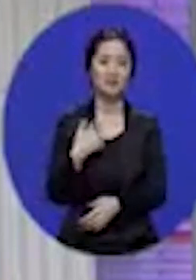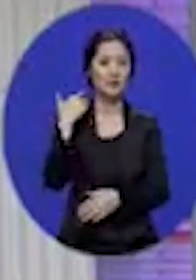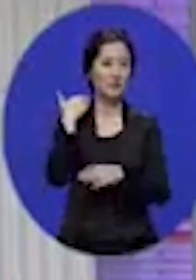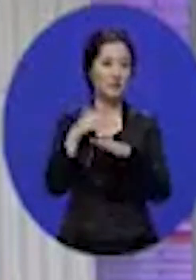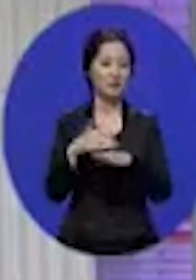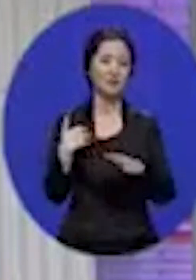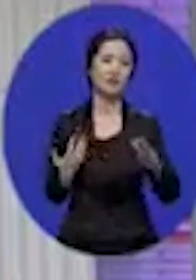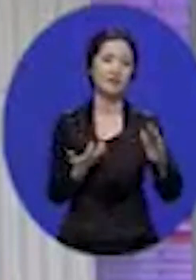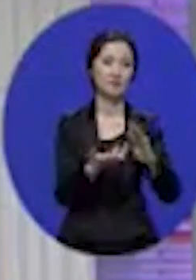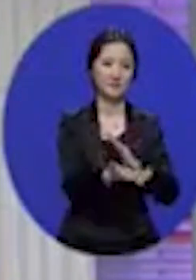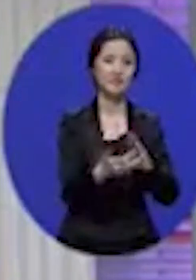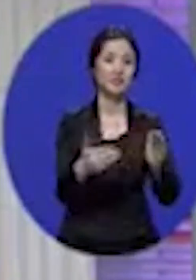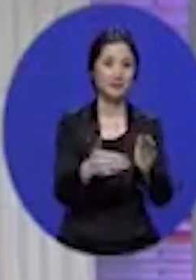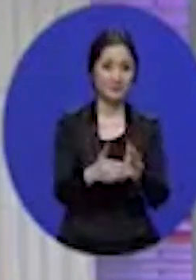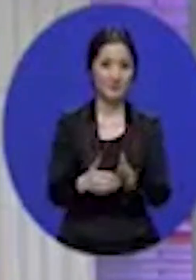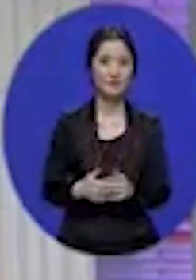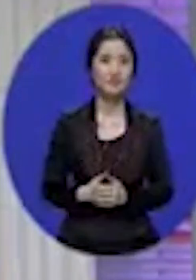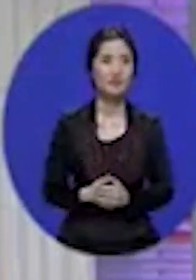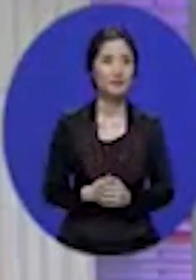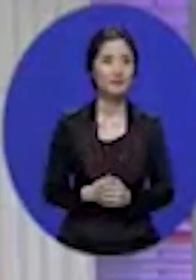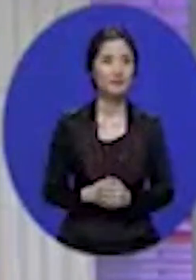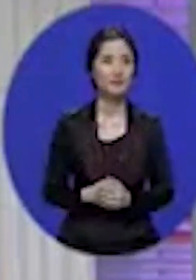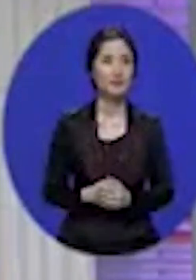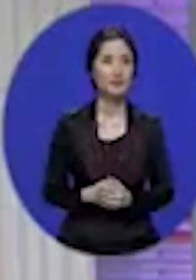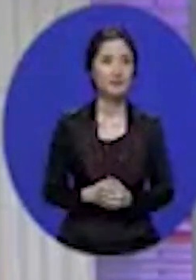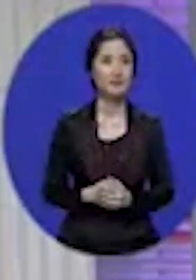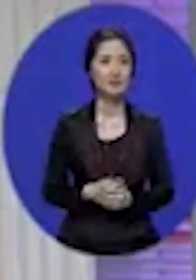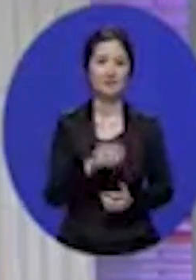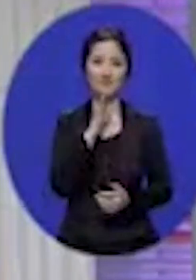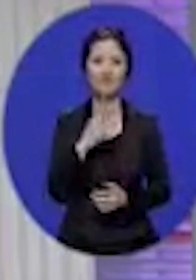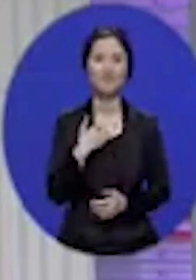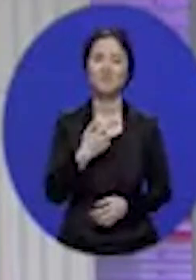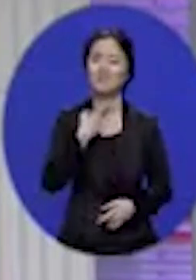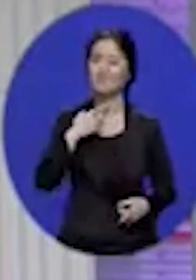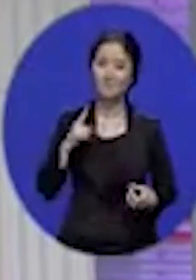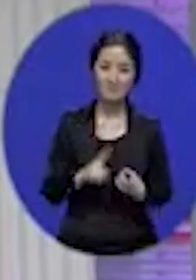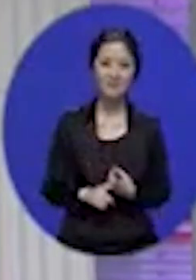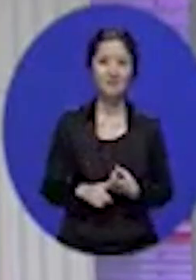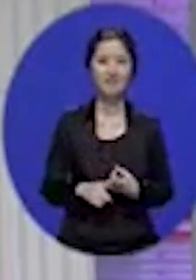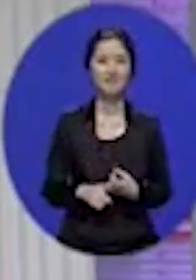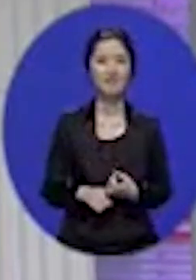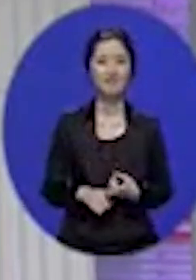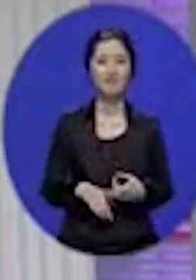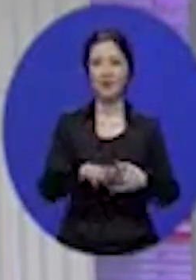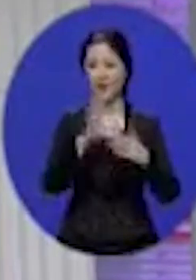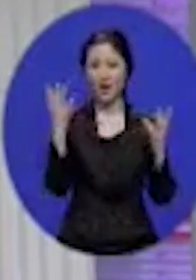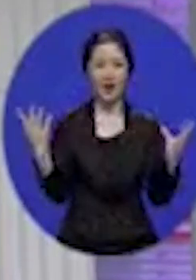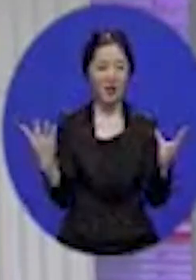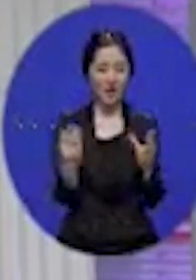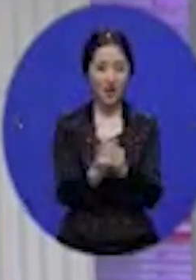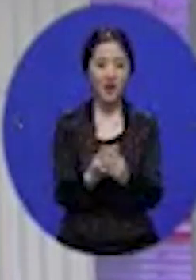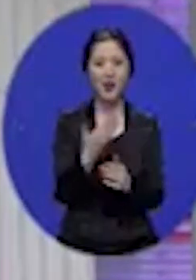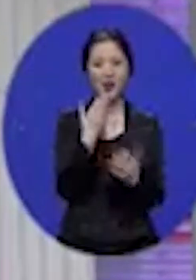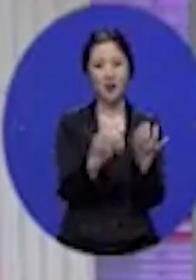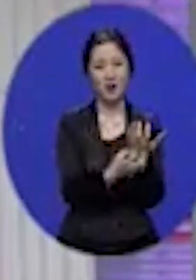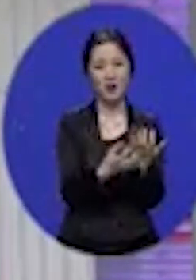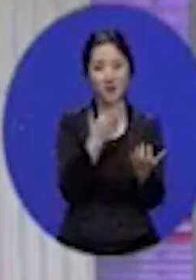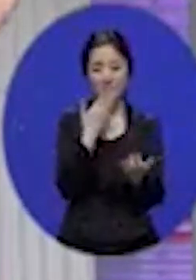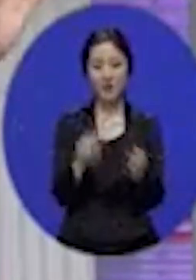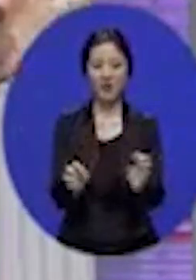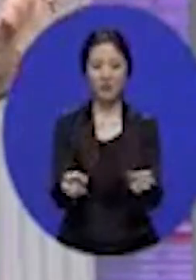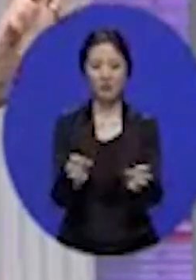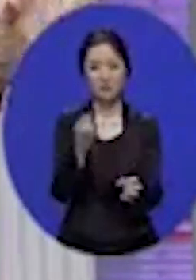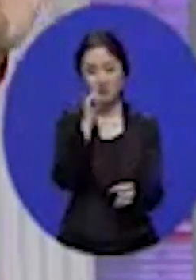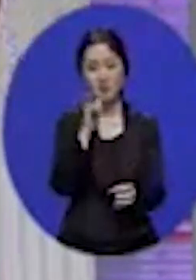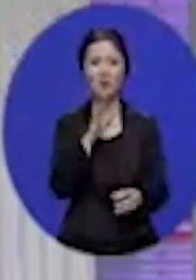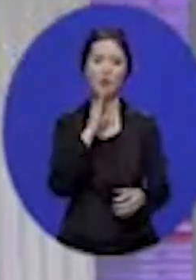거였어요. 이번에는 진짜 이번엔 이게 바로 나의 공간이야. 야, 모든 게 다 갖춰 있고 막 밥도 해 먹을 수 있고 가스레인지도 막